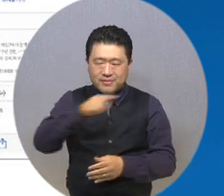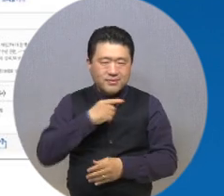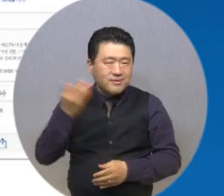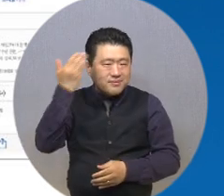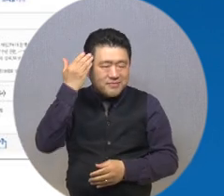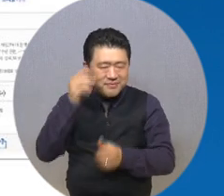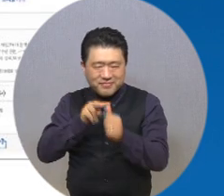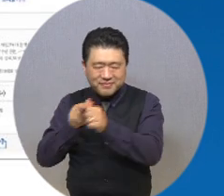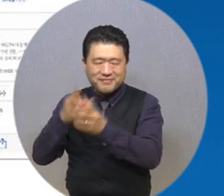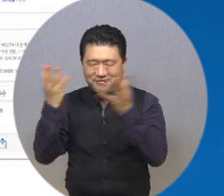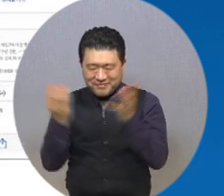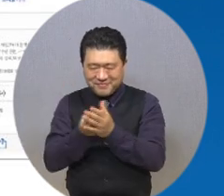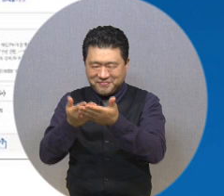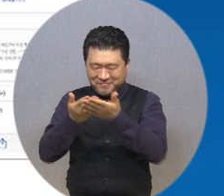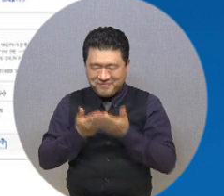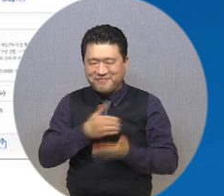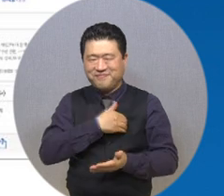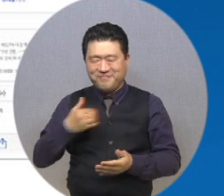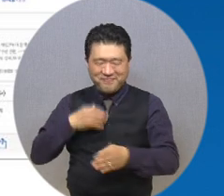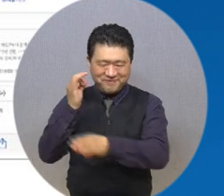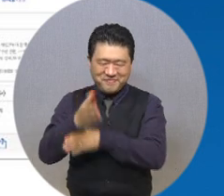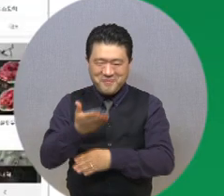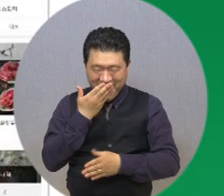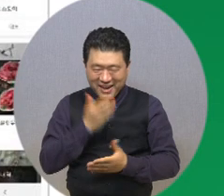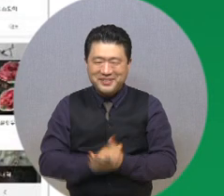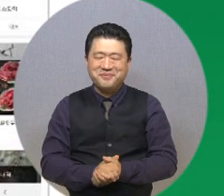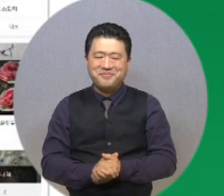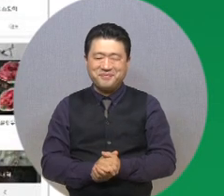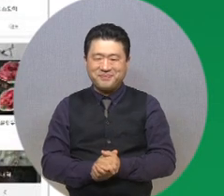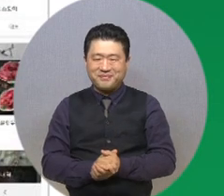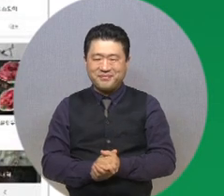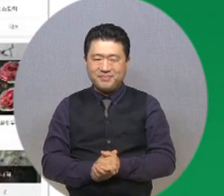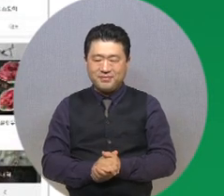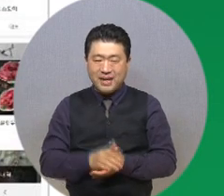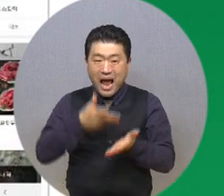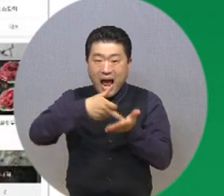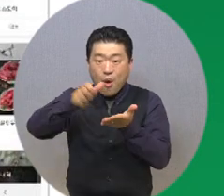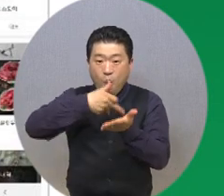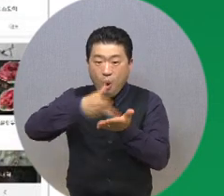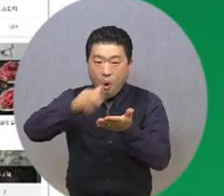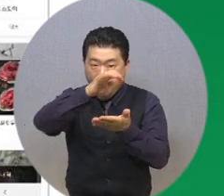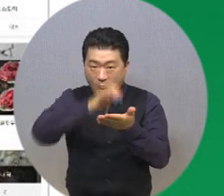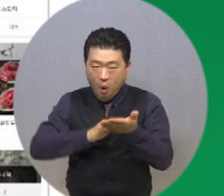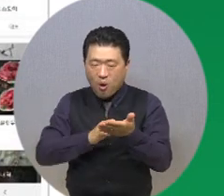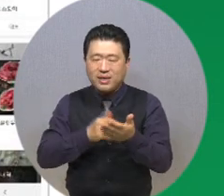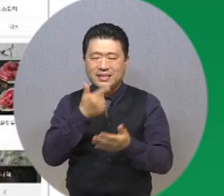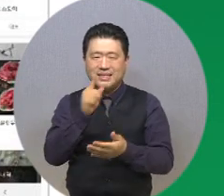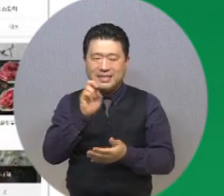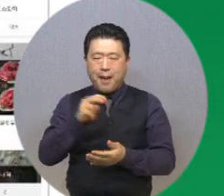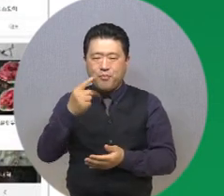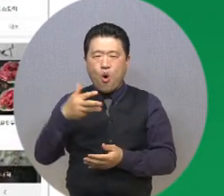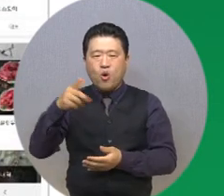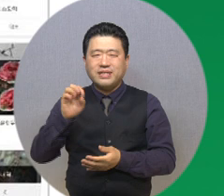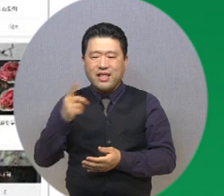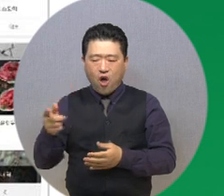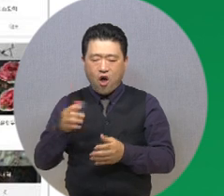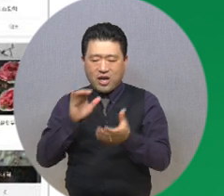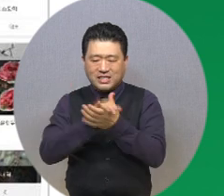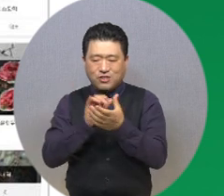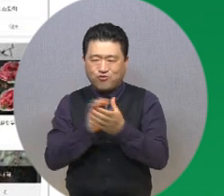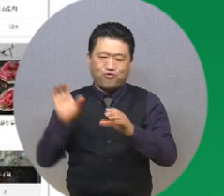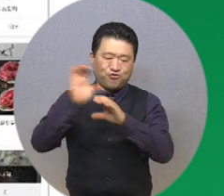수시로 이렇게 받아보시고 구매할 수 있습니다. 카카오톡 남도장터 친구 추가 방법